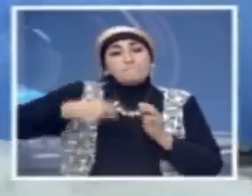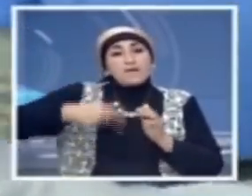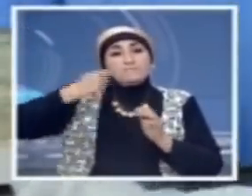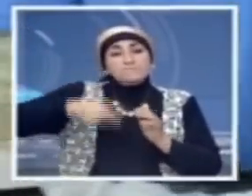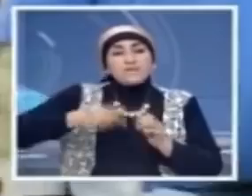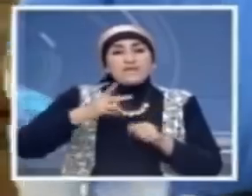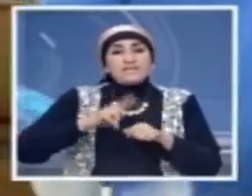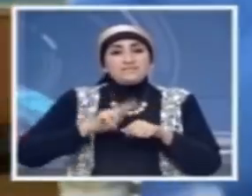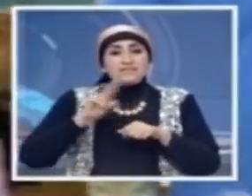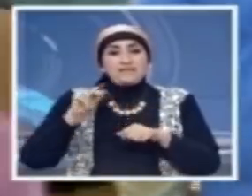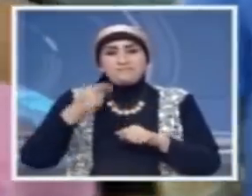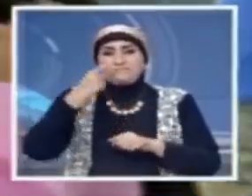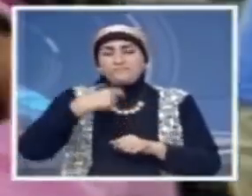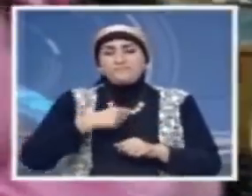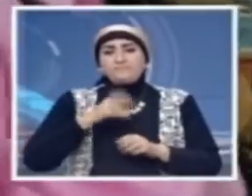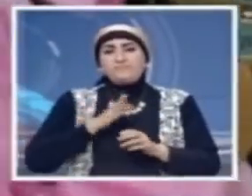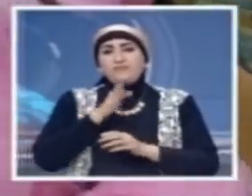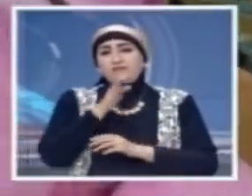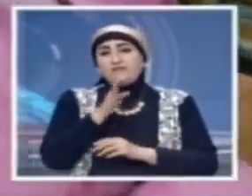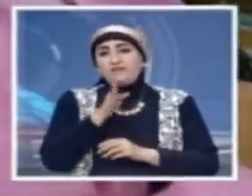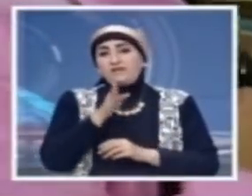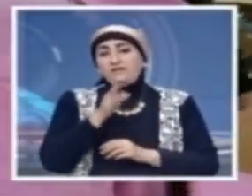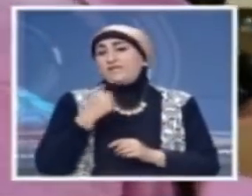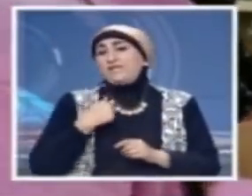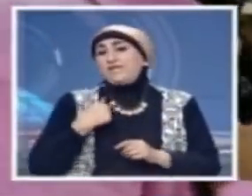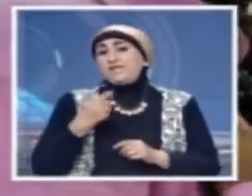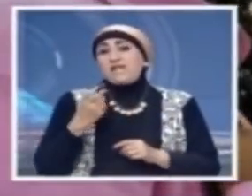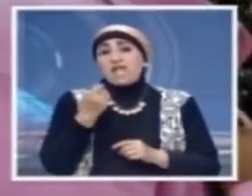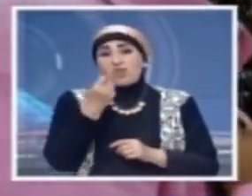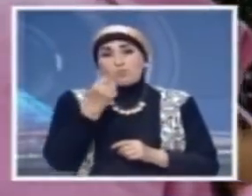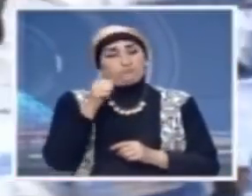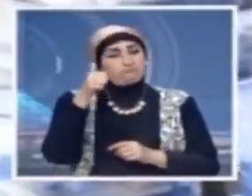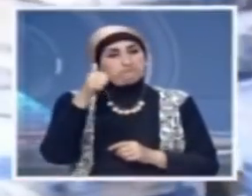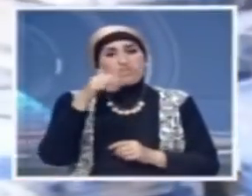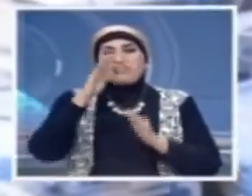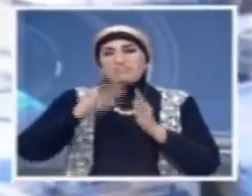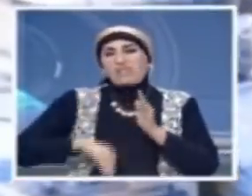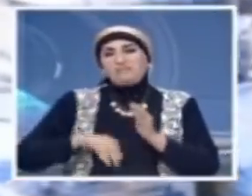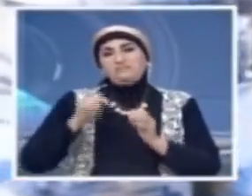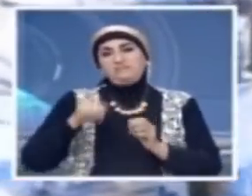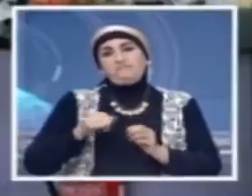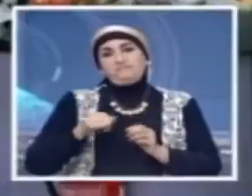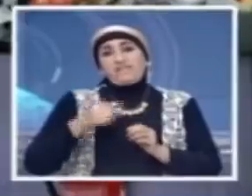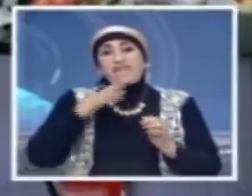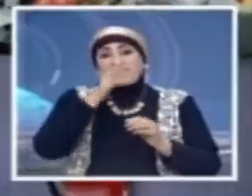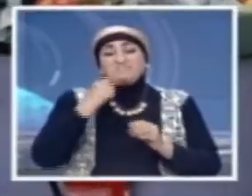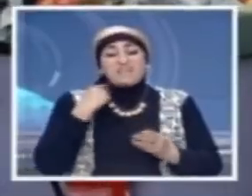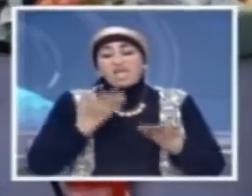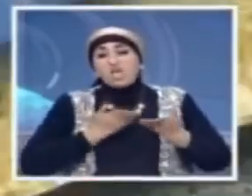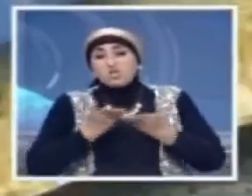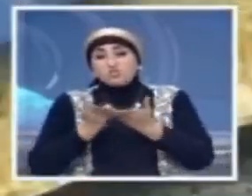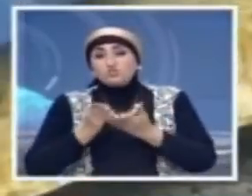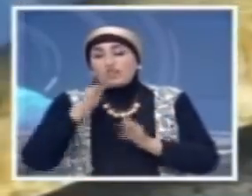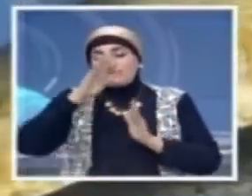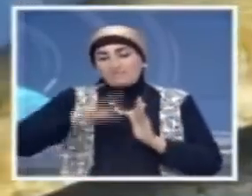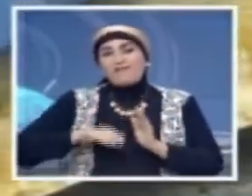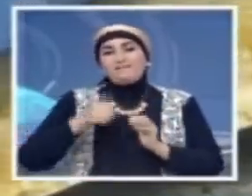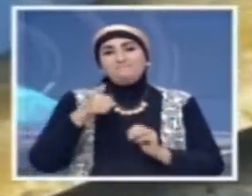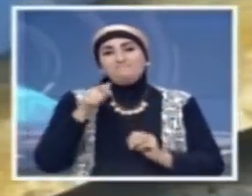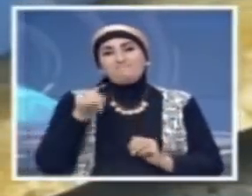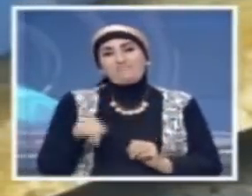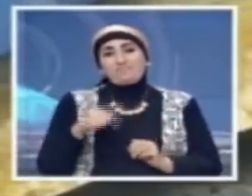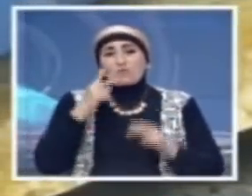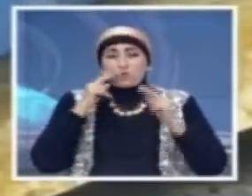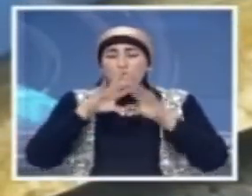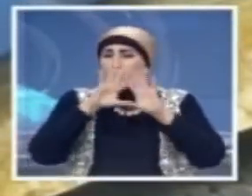فيها المواطن طوق نجاه للتوفير. اسعار الكحك والبسكويت ارخص حتى من المخابز اللي بره. ومع اكتمال الصوره